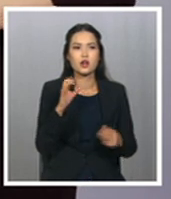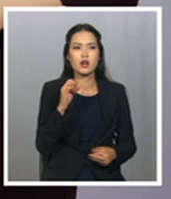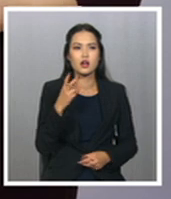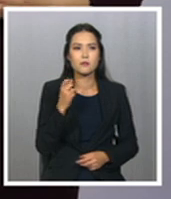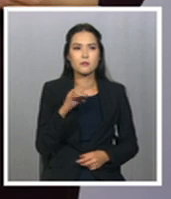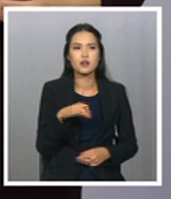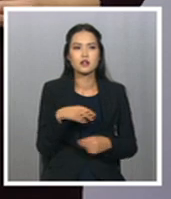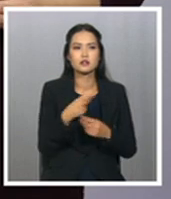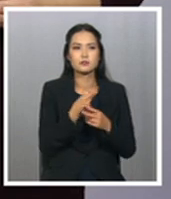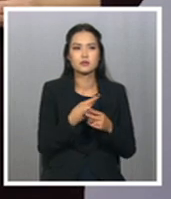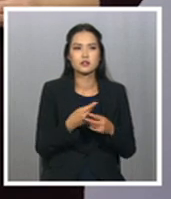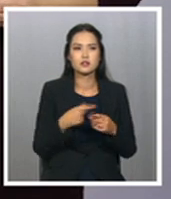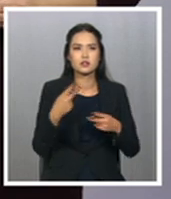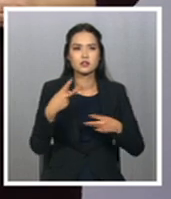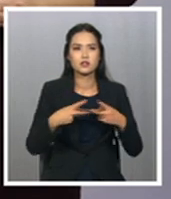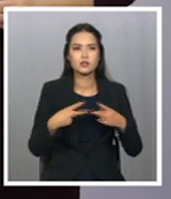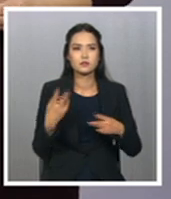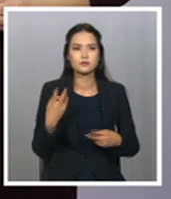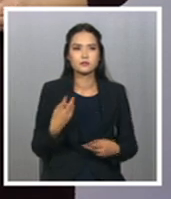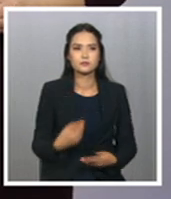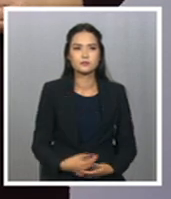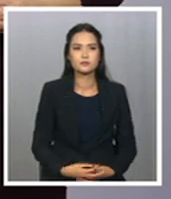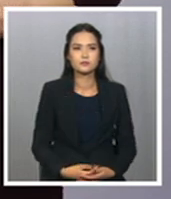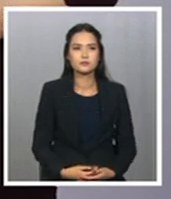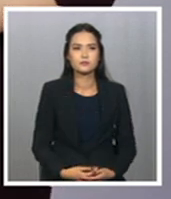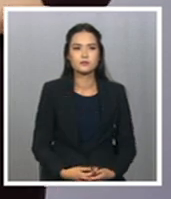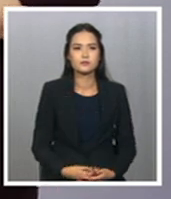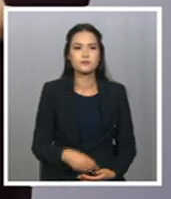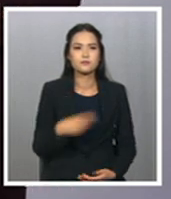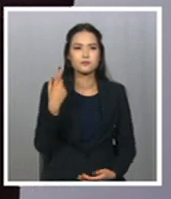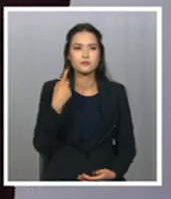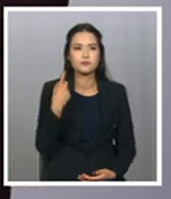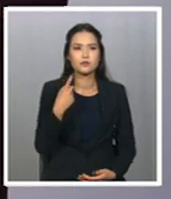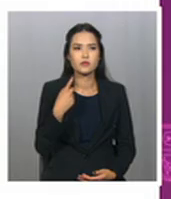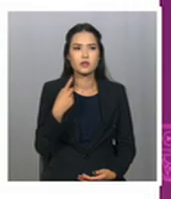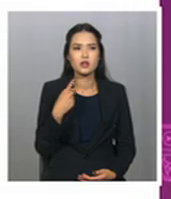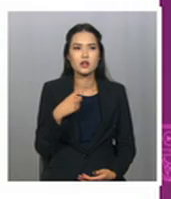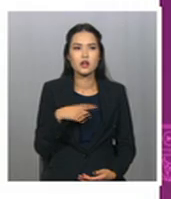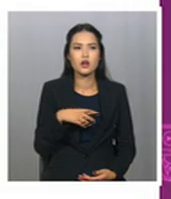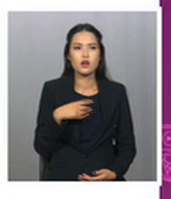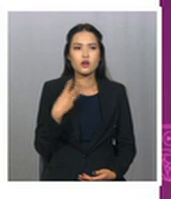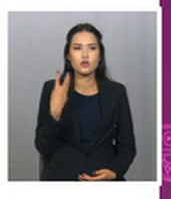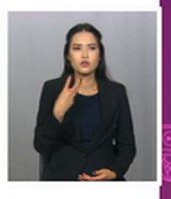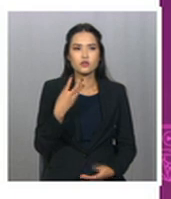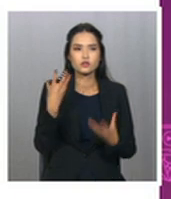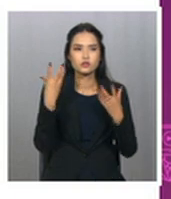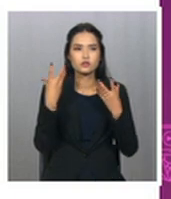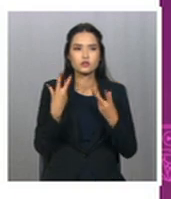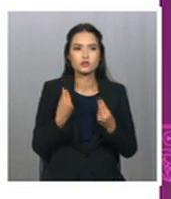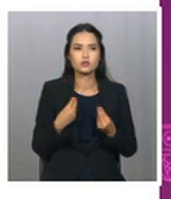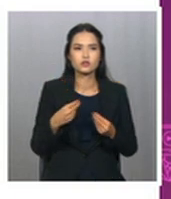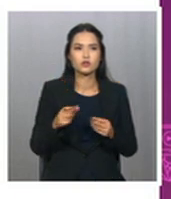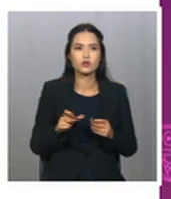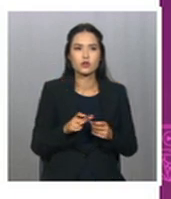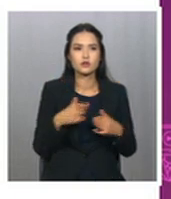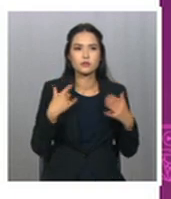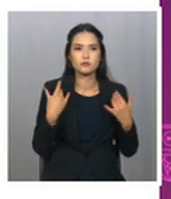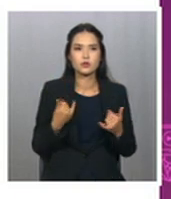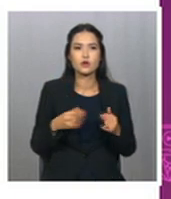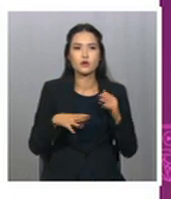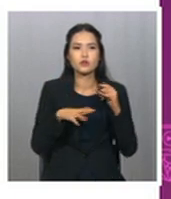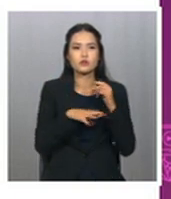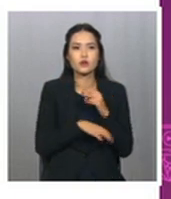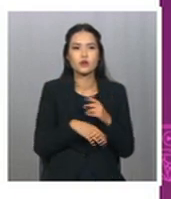бейнесіне талдау жасаңыздар. Бірінші үзінді. Бірге оқиық. Үш күндік жолдың бүгінгі соңғы